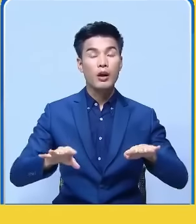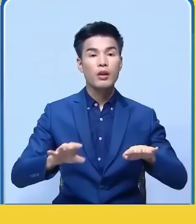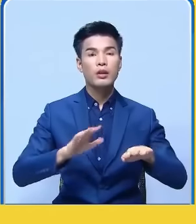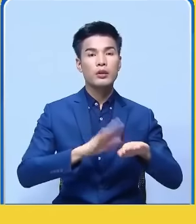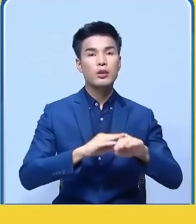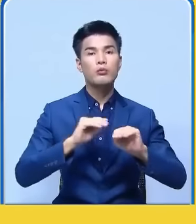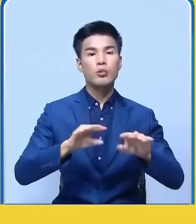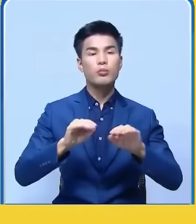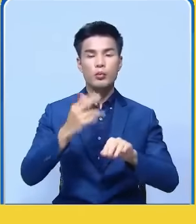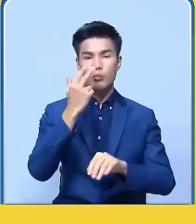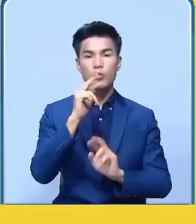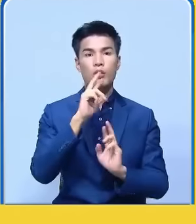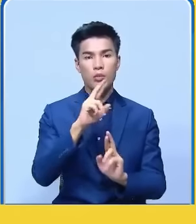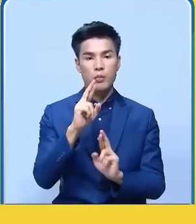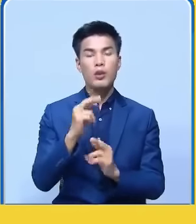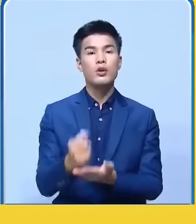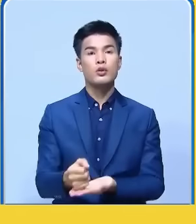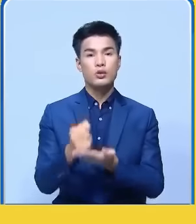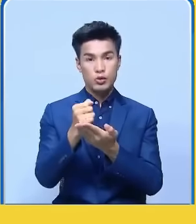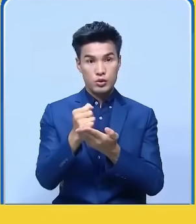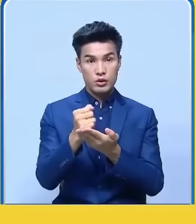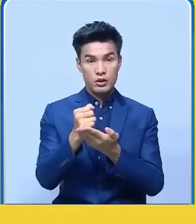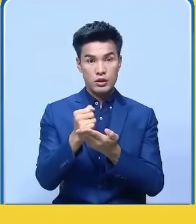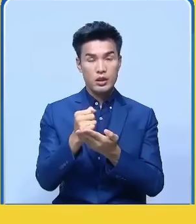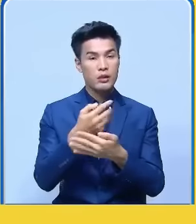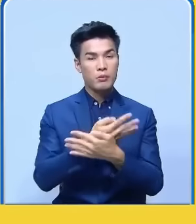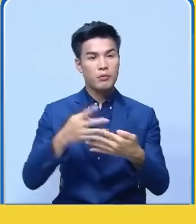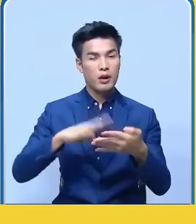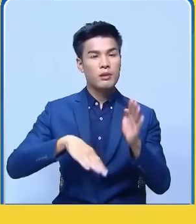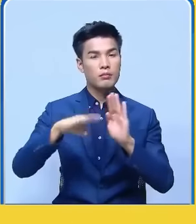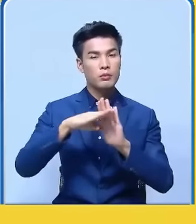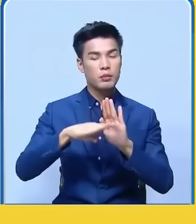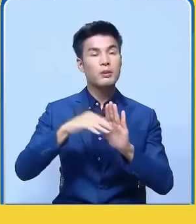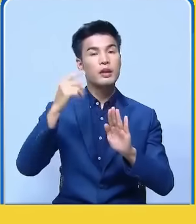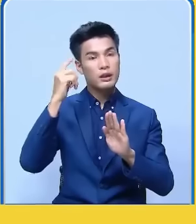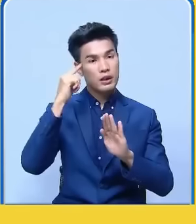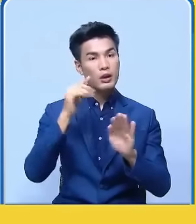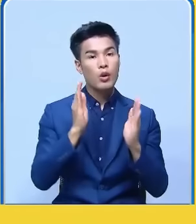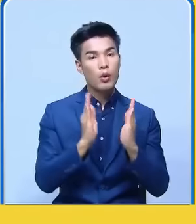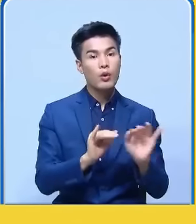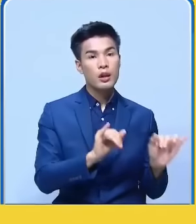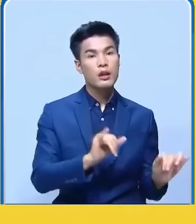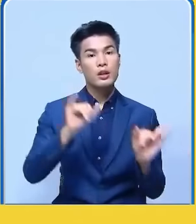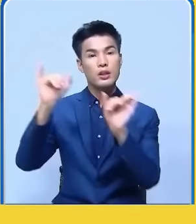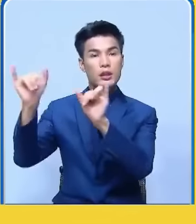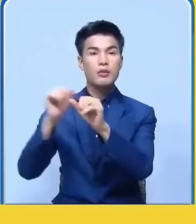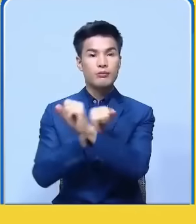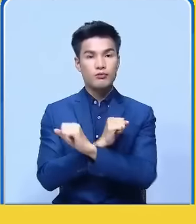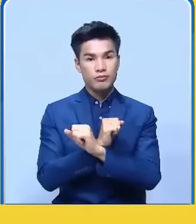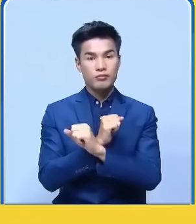ระวังแล้วก็ช่วยกันวางแผนในการอพยพไปอยู่ในพื้นที่ที่ปลอดภัย